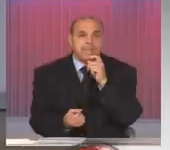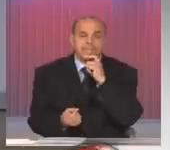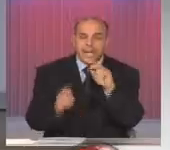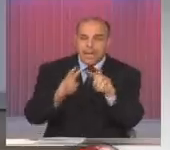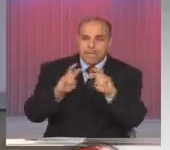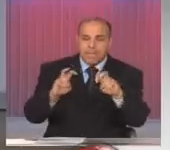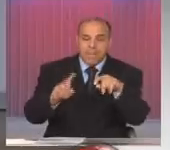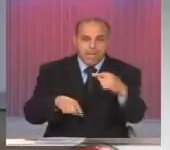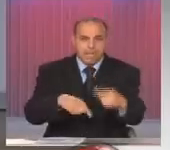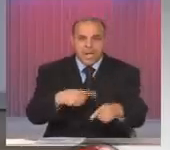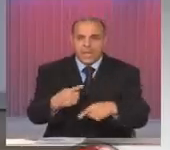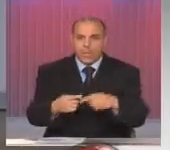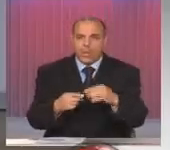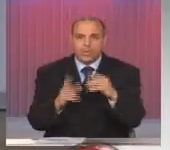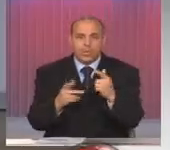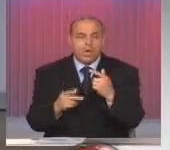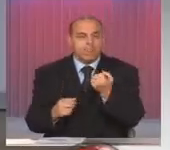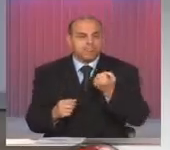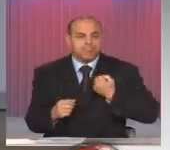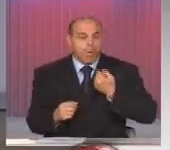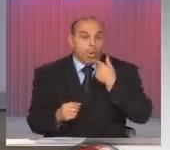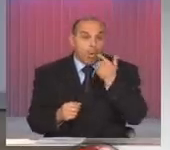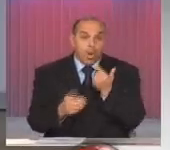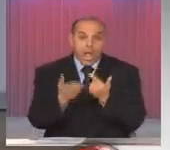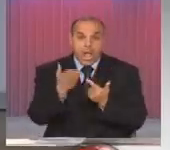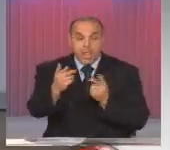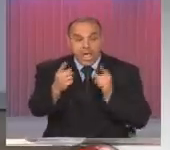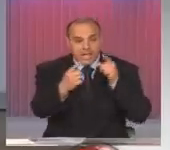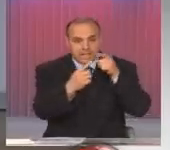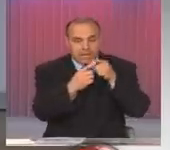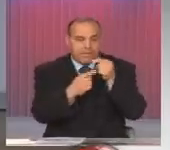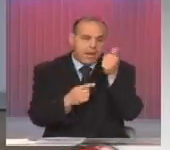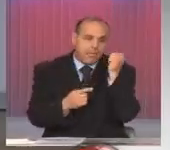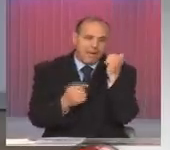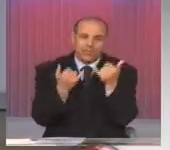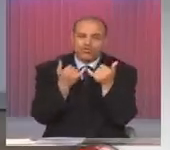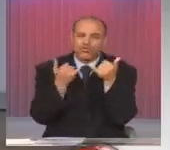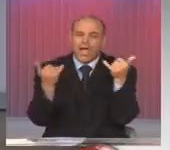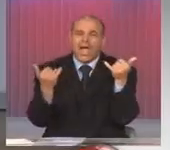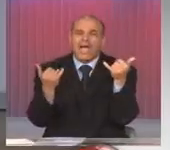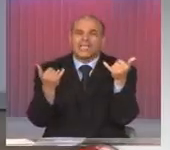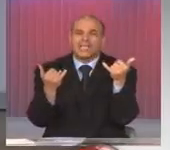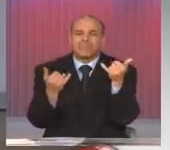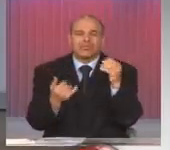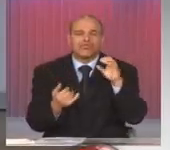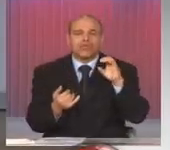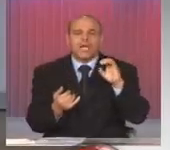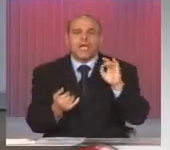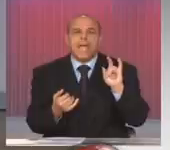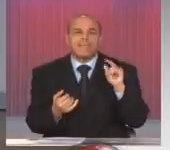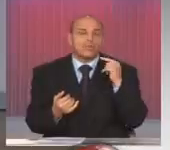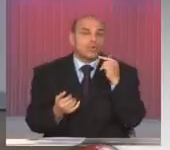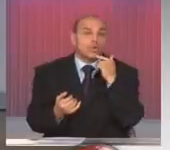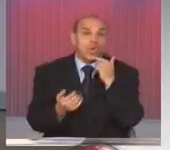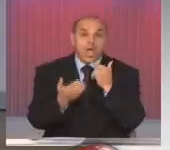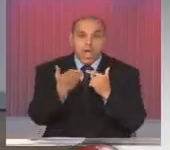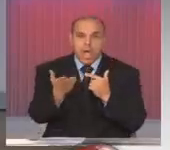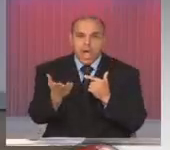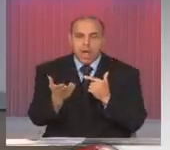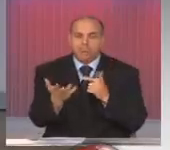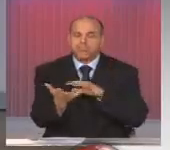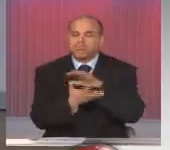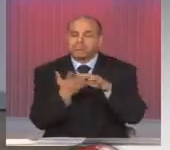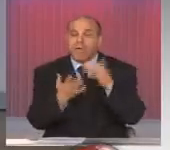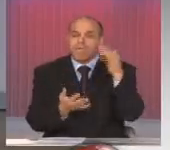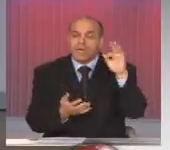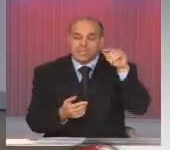الأبحاث متواصلة في العملية الإرهابية التي استهدفت أمس صحفي صحيفة شارلي إبدو. في الأثناء اهتزت الأوساط